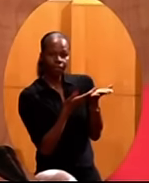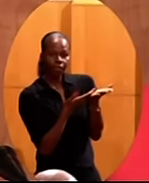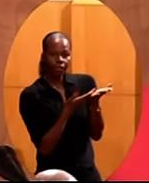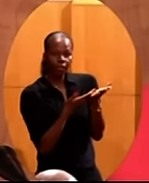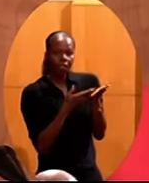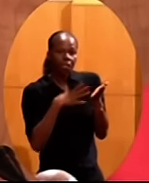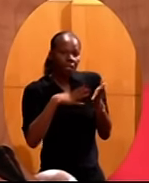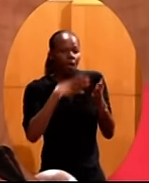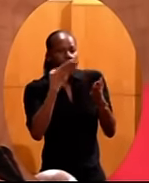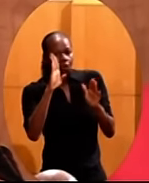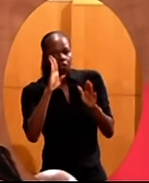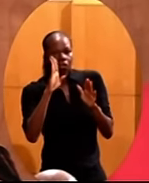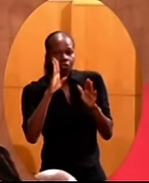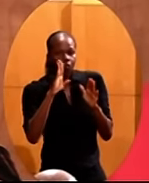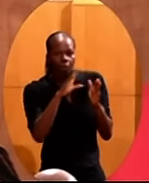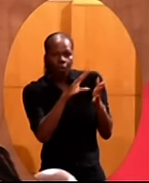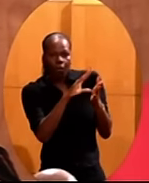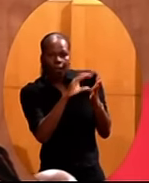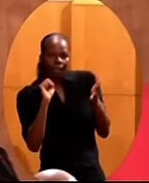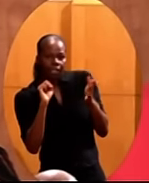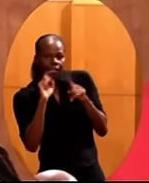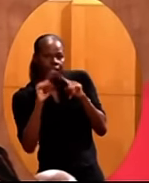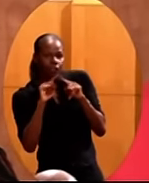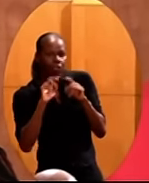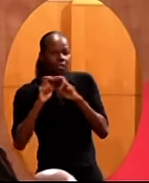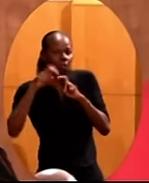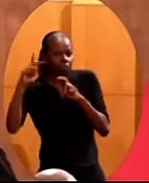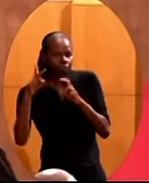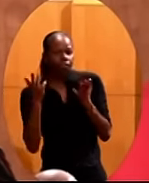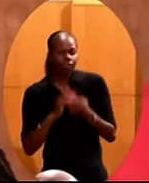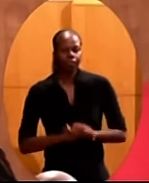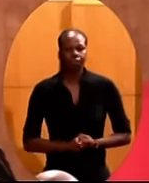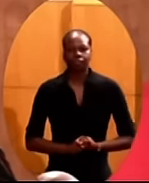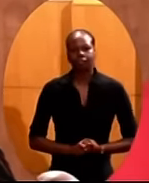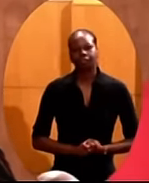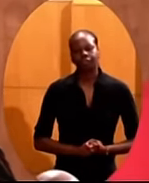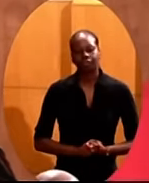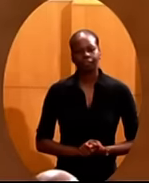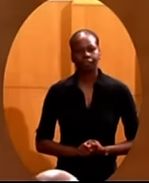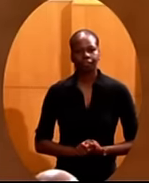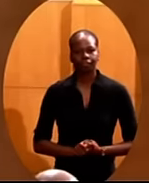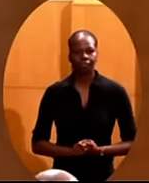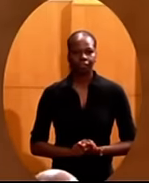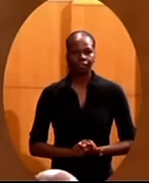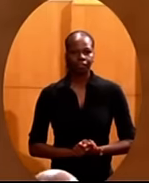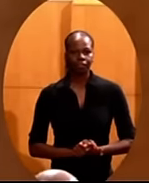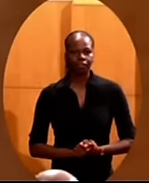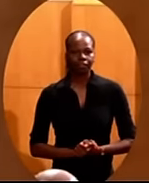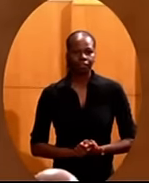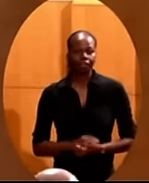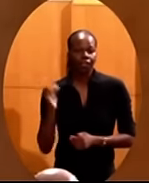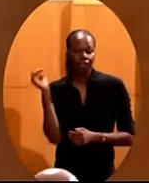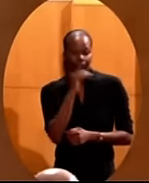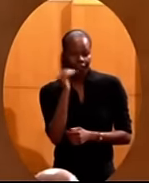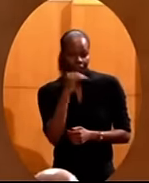certains se sont appropriés ce qui dans une bonne démarche nous lancerons très